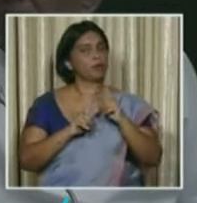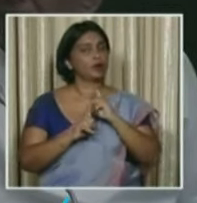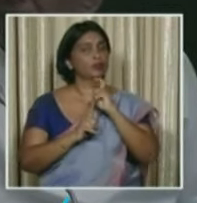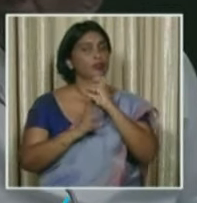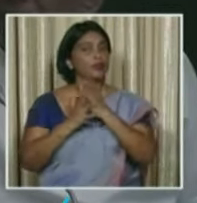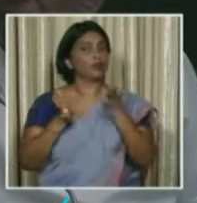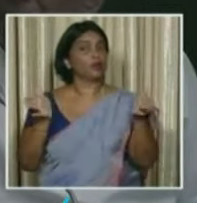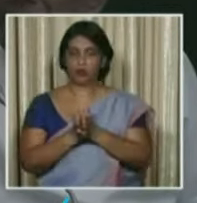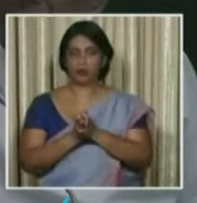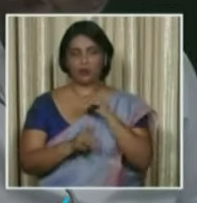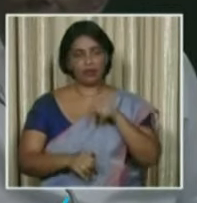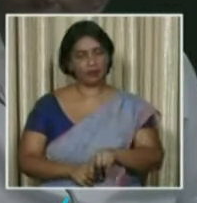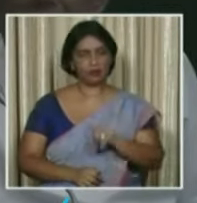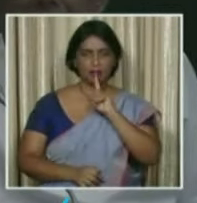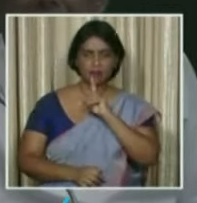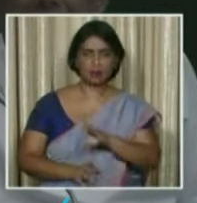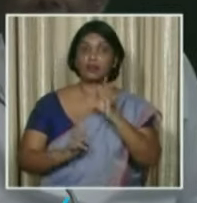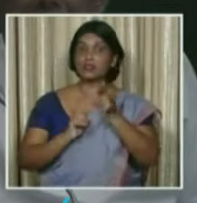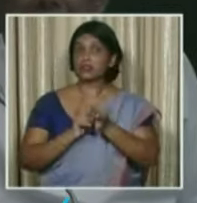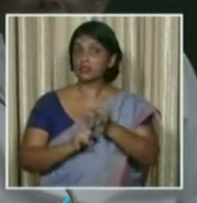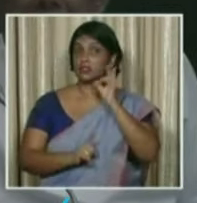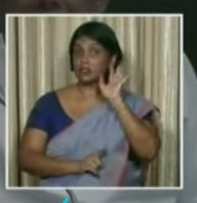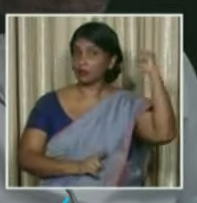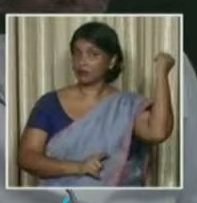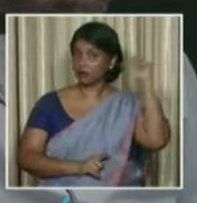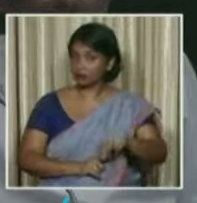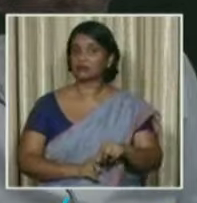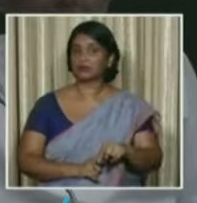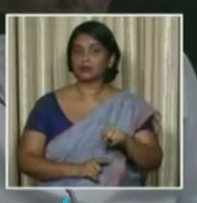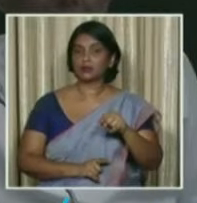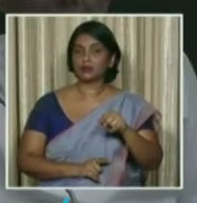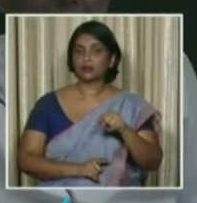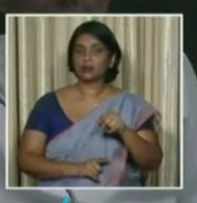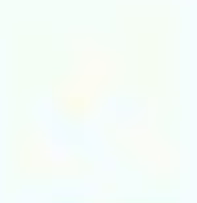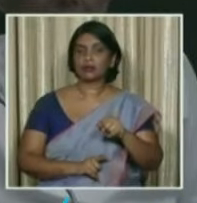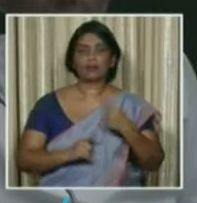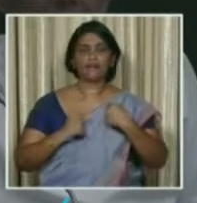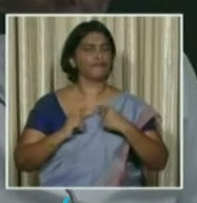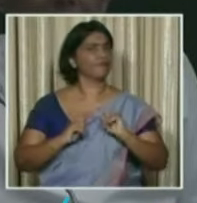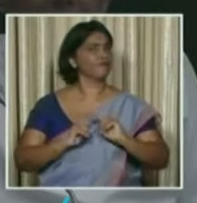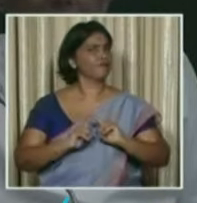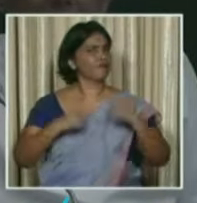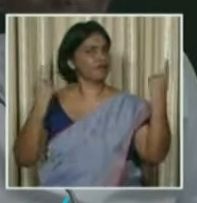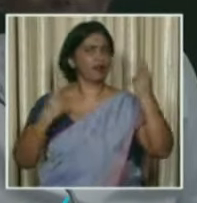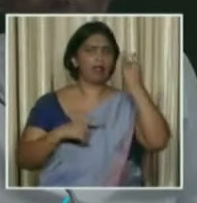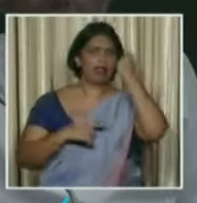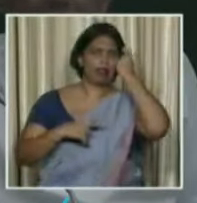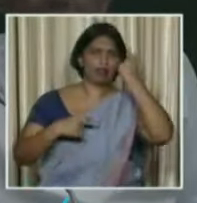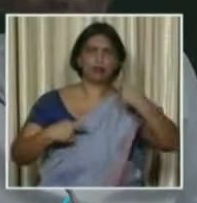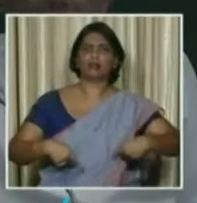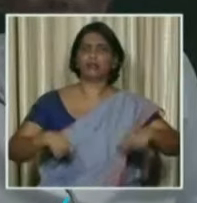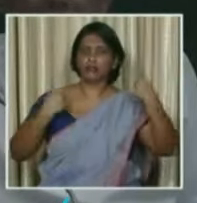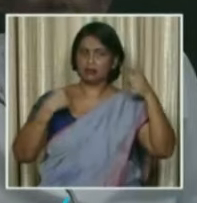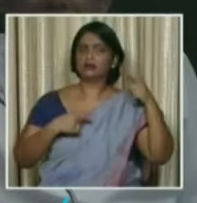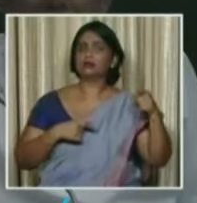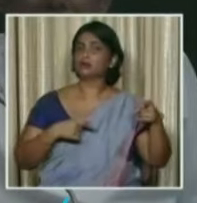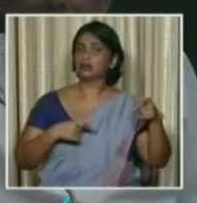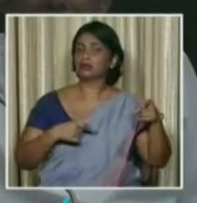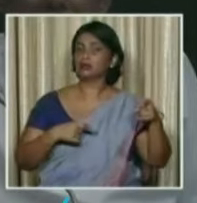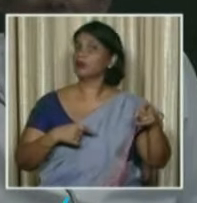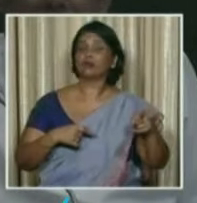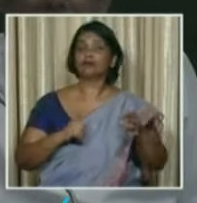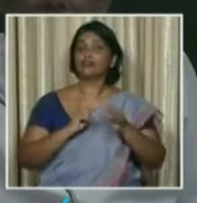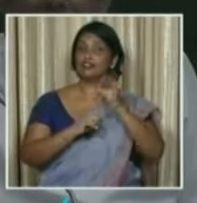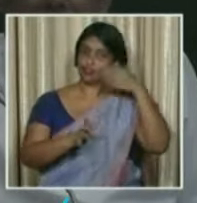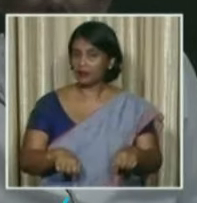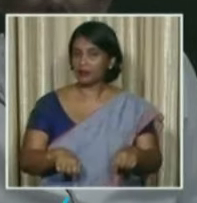ව්‍යවස්ථාදායකයේ කොටසක් කියලා. නමුත් ජනාධිපතිතුමන් එදා ඇවිල්ලා ඒක පරස්පර තවත් තර්කයක් නැගුවා. ඒක තමයි ඒක